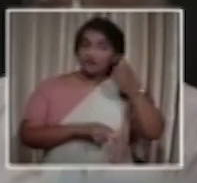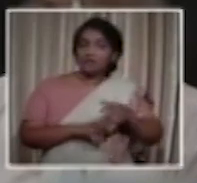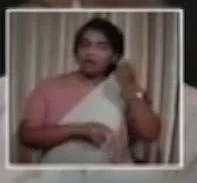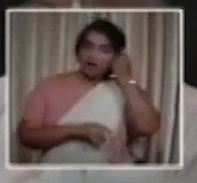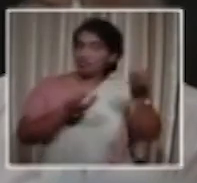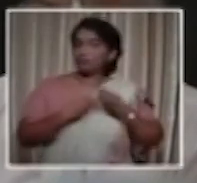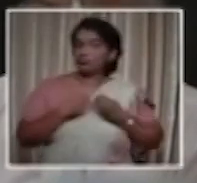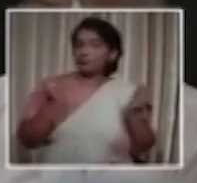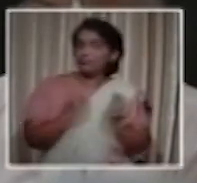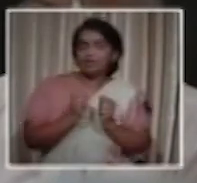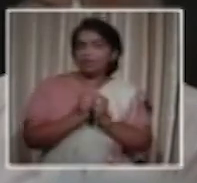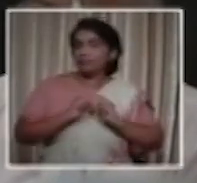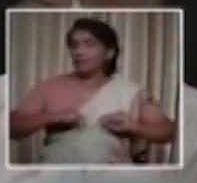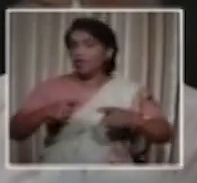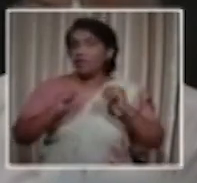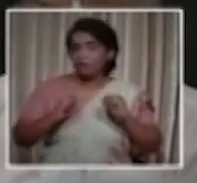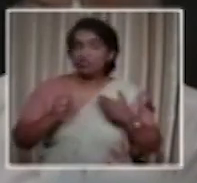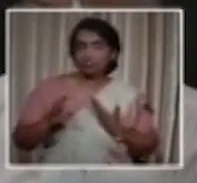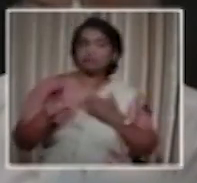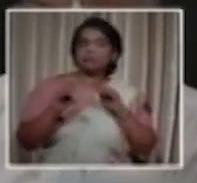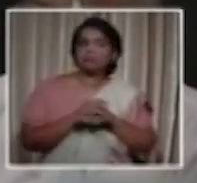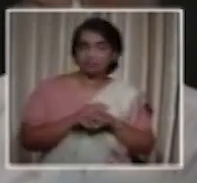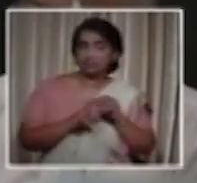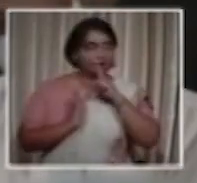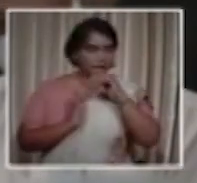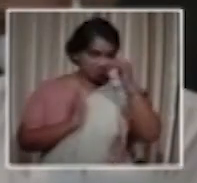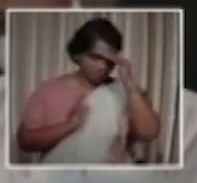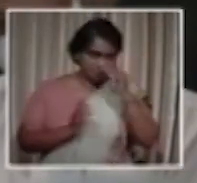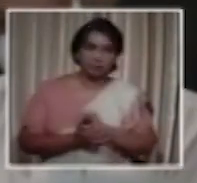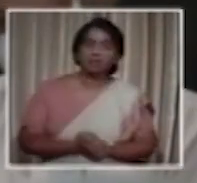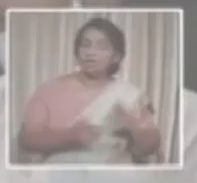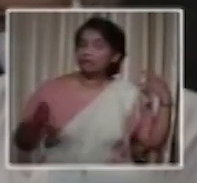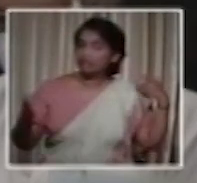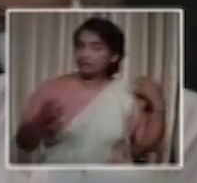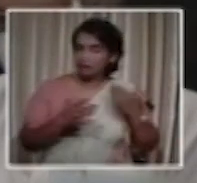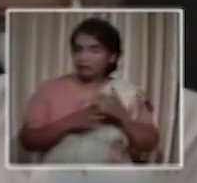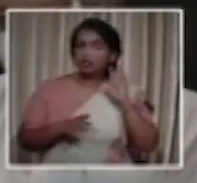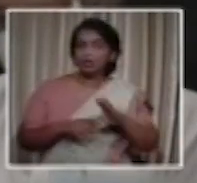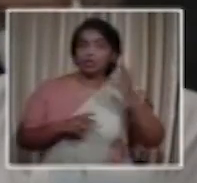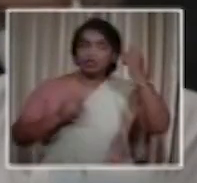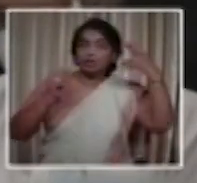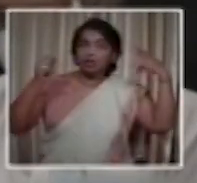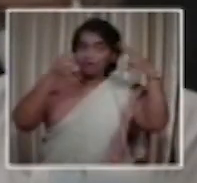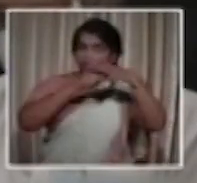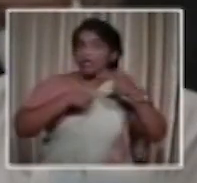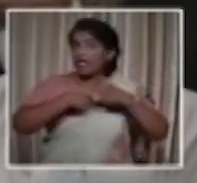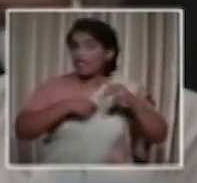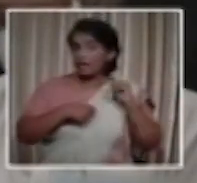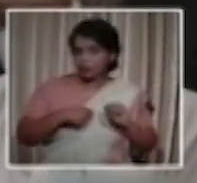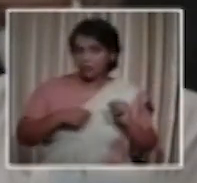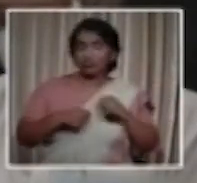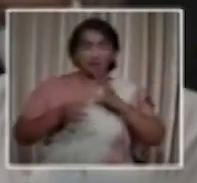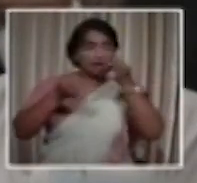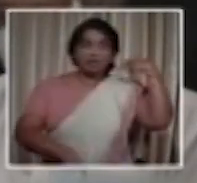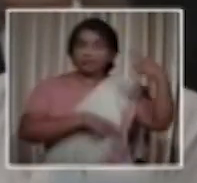කළ යුතු මැදිහත් වීම කරන්න අපි ඉදිරිපත් වුණු බව සිහිපත් කළ යුතුයි. දීර්ඝකාලීනව විදුලි කප්පාදුවලට එක් හේතුවක් වූයේ